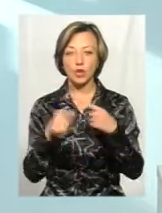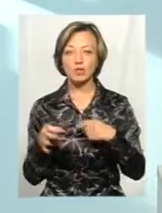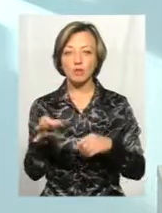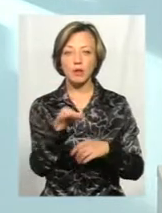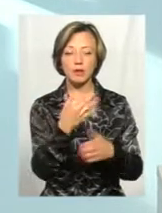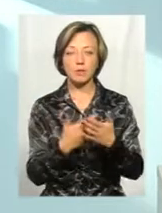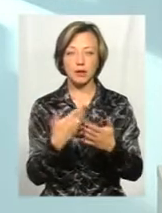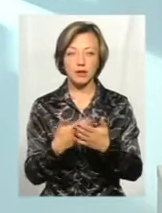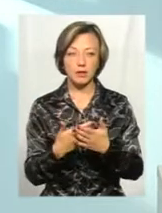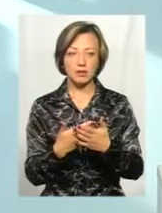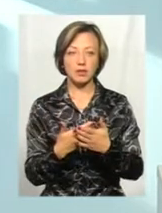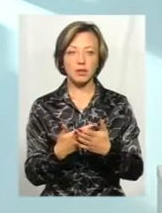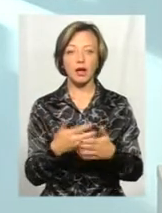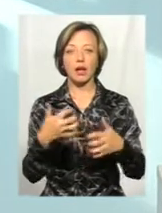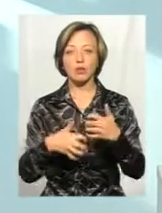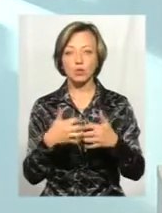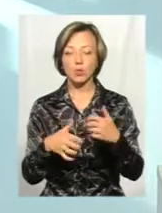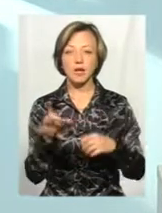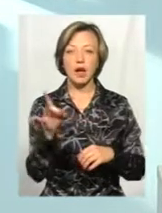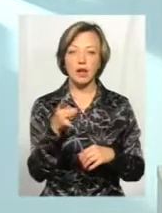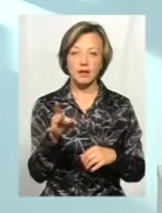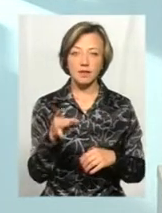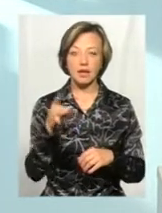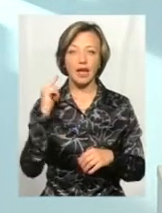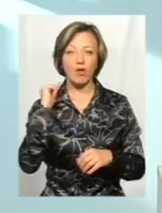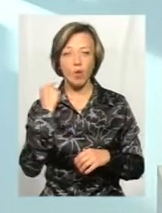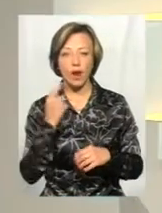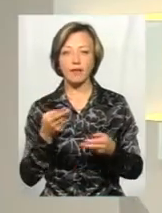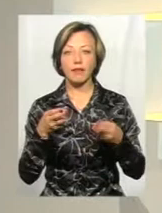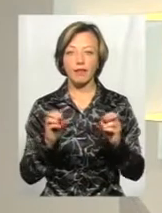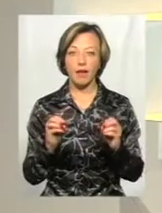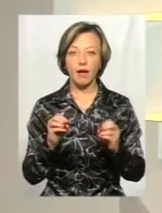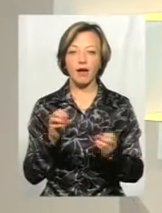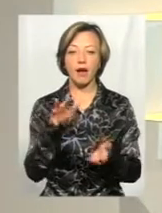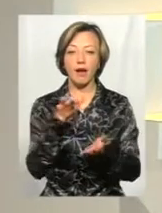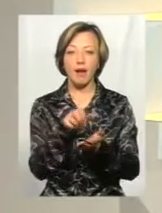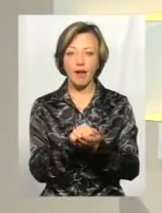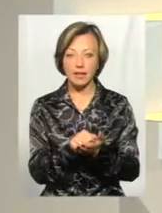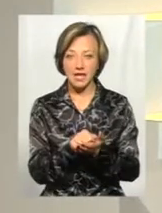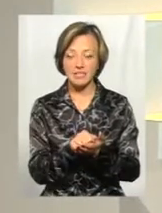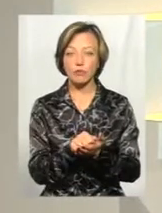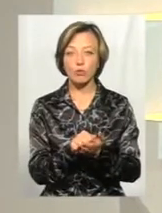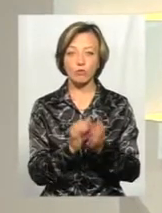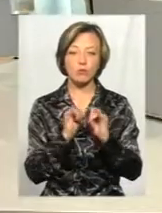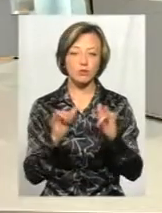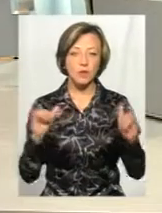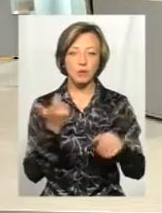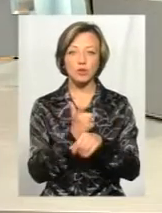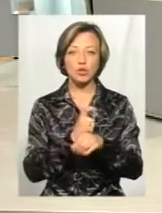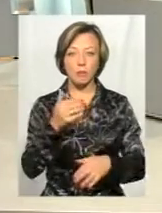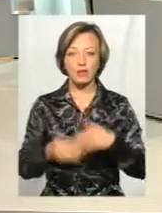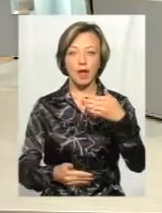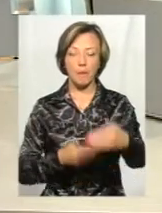зокрема, наприклад, як в Херсонській, Рівненській, Кіровоградській, де рейдерство, на жаль, процвітає значно більшими